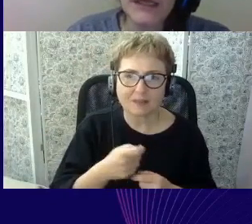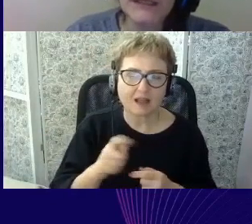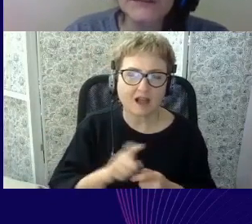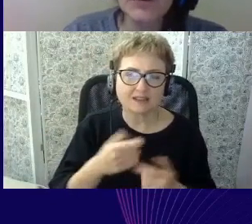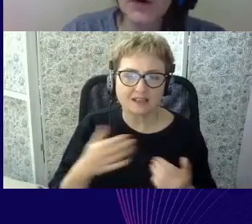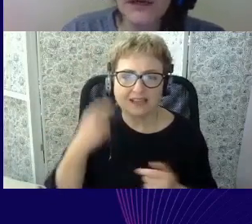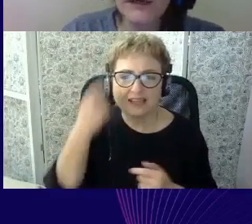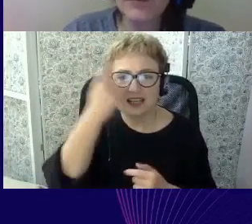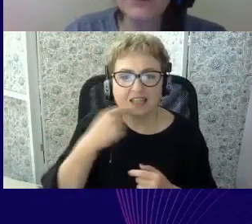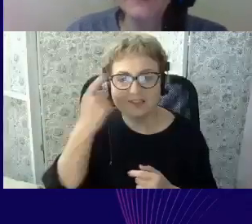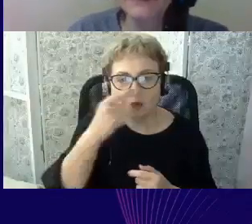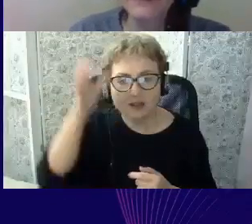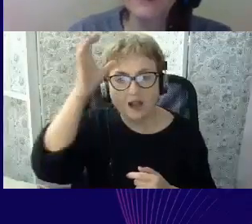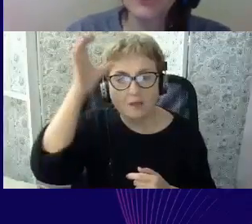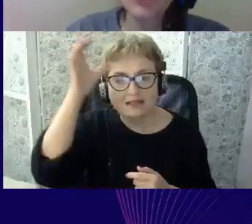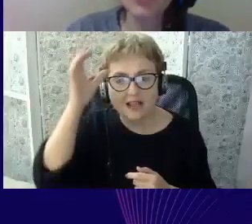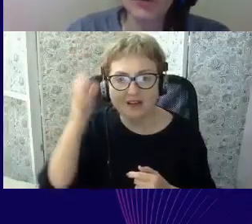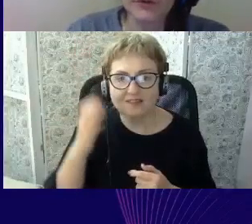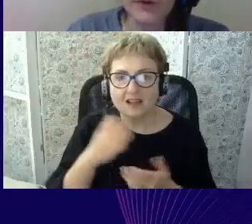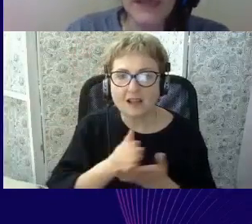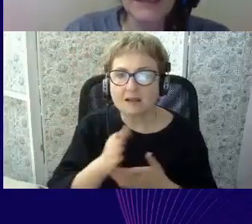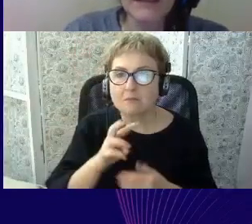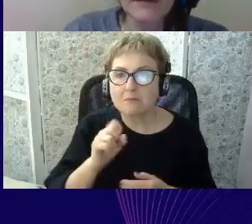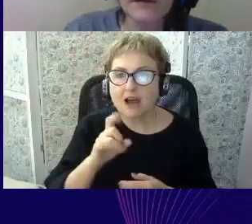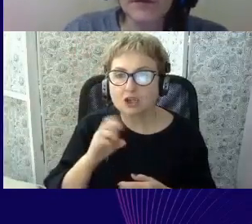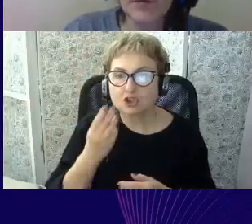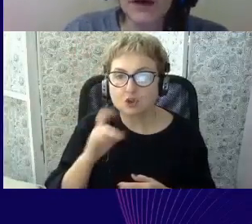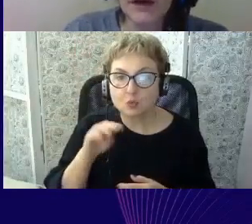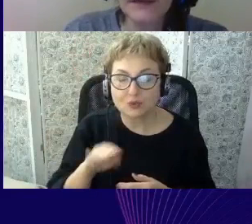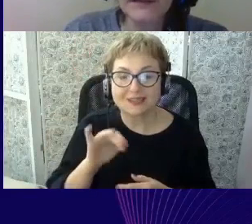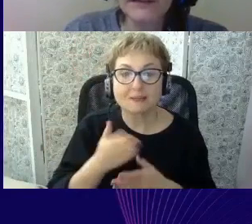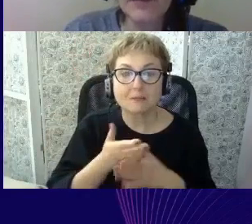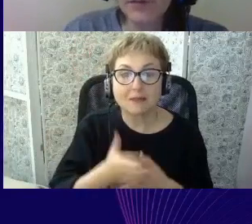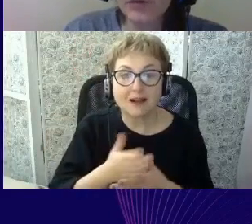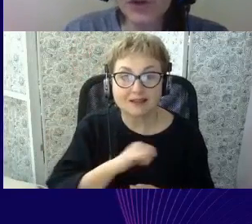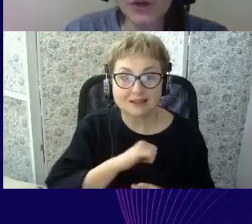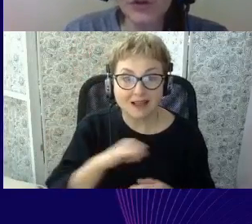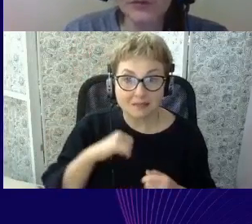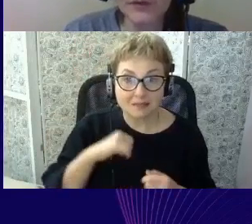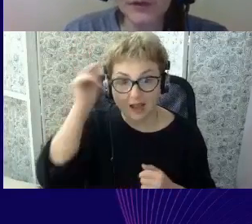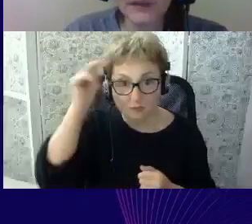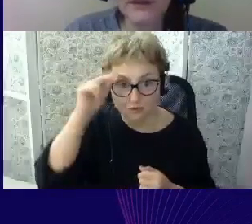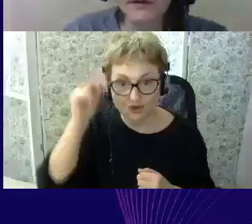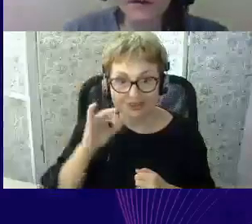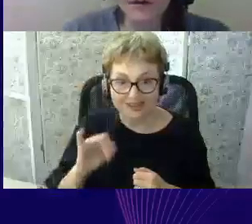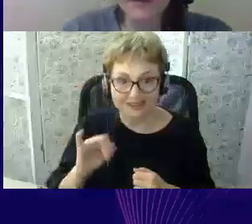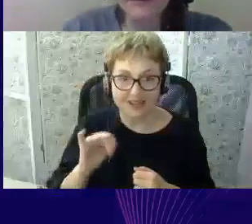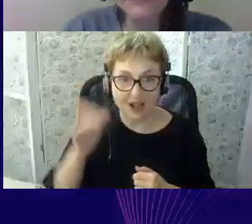разработки индивидуальных образовательных маршрутов и помогает самим обучающимся